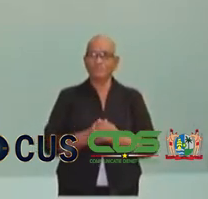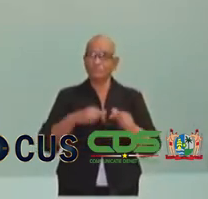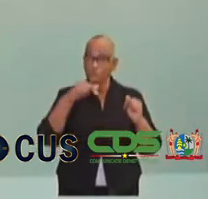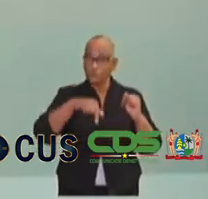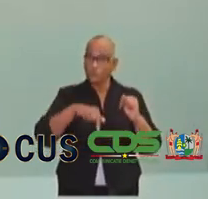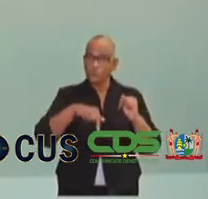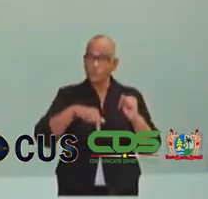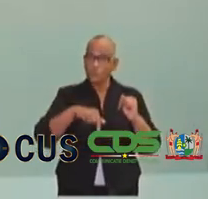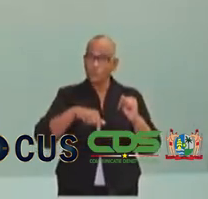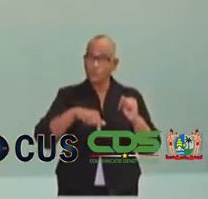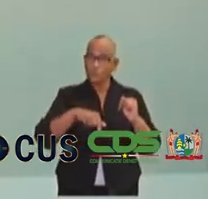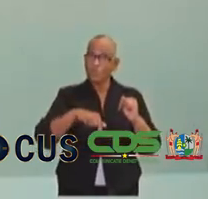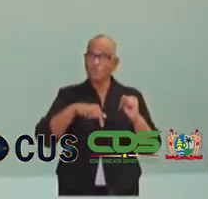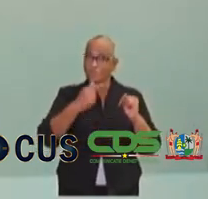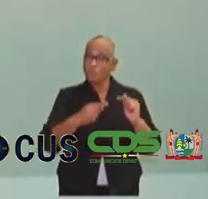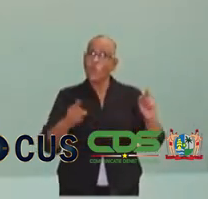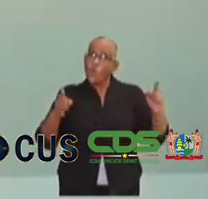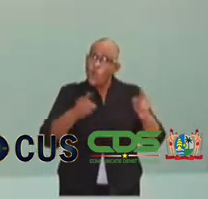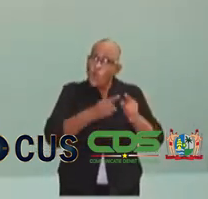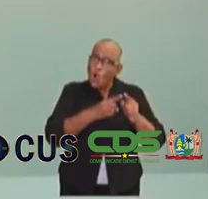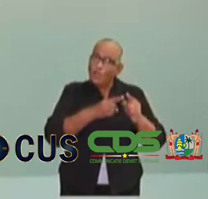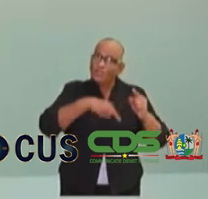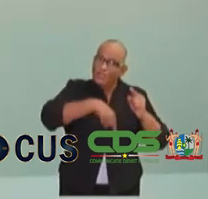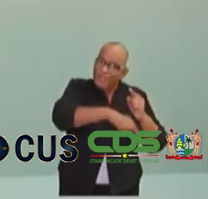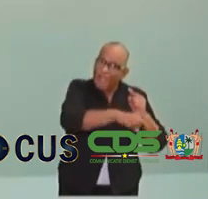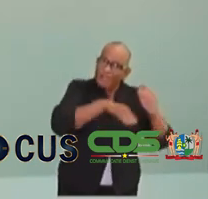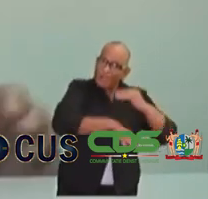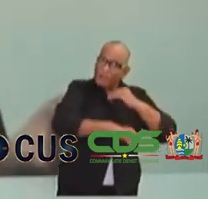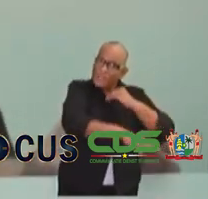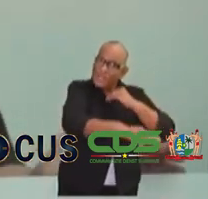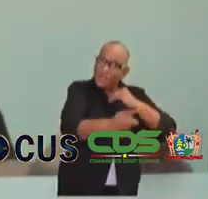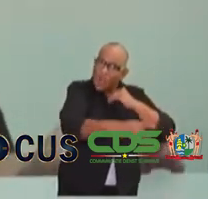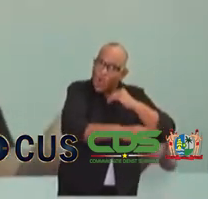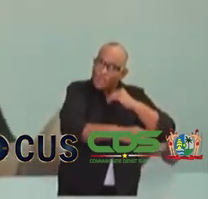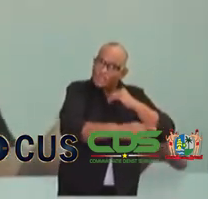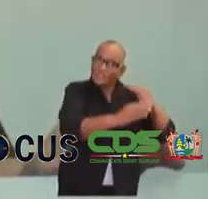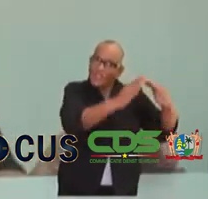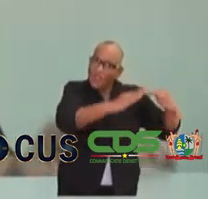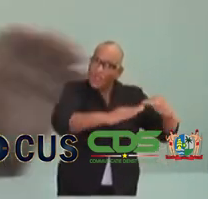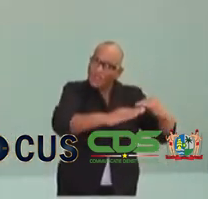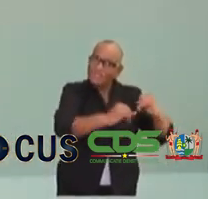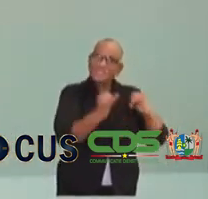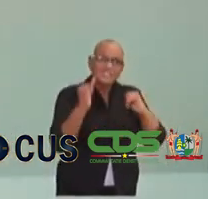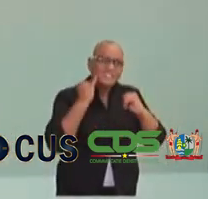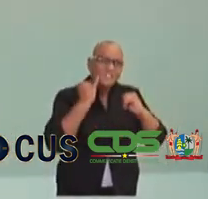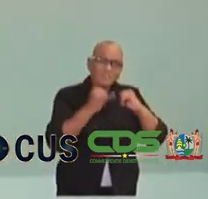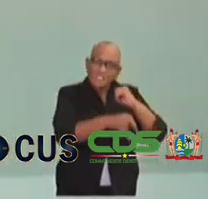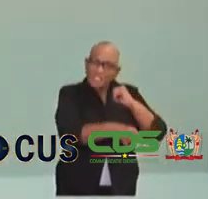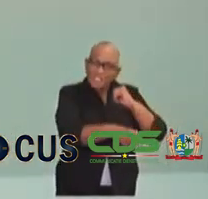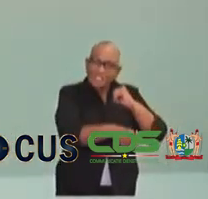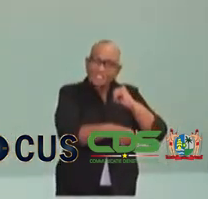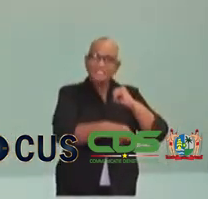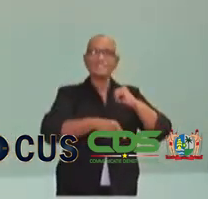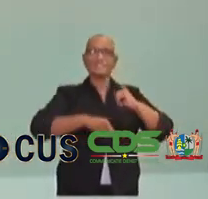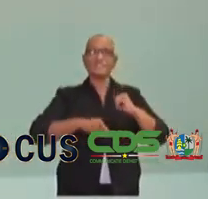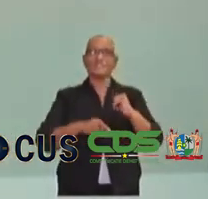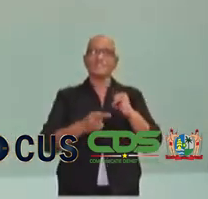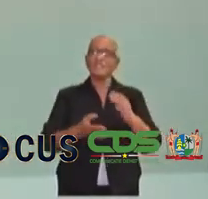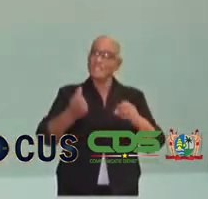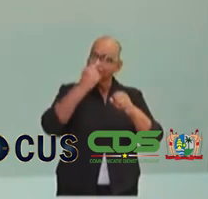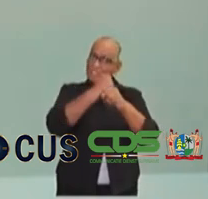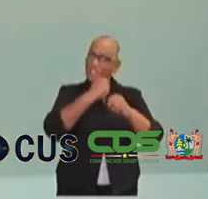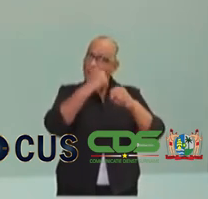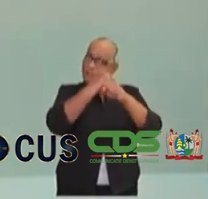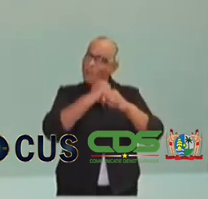nu een veel kortere afstand hoeven te reizen en zelfs in het internaat op Para